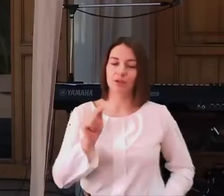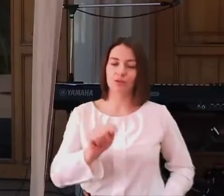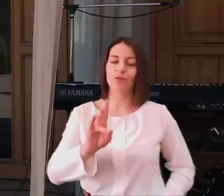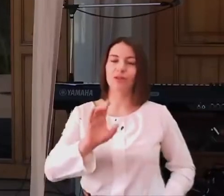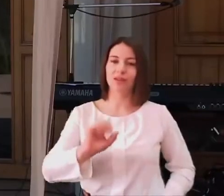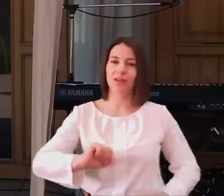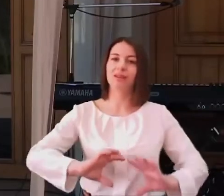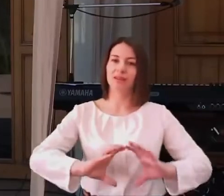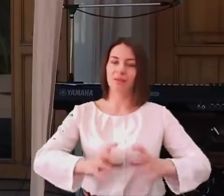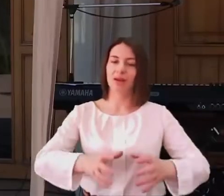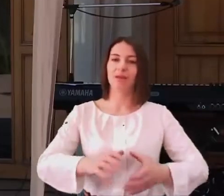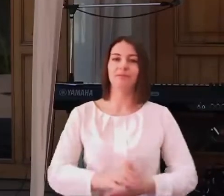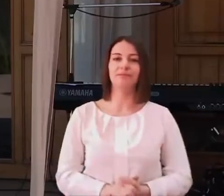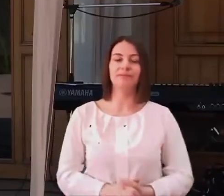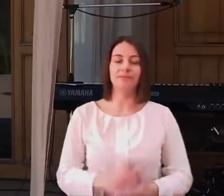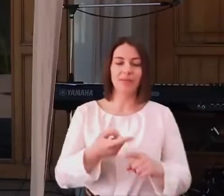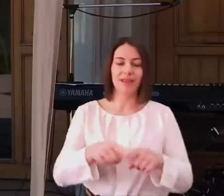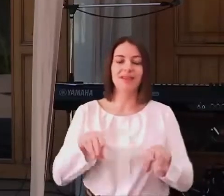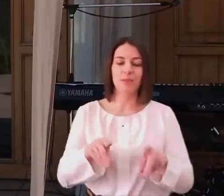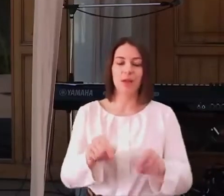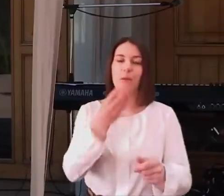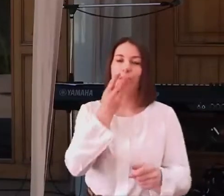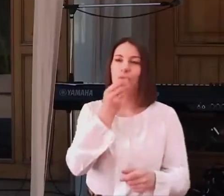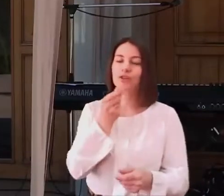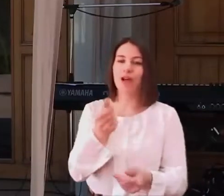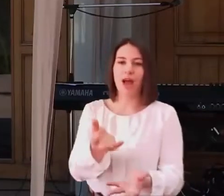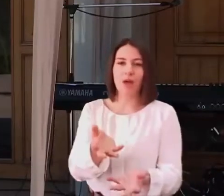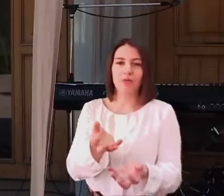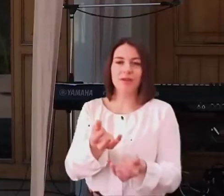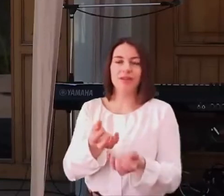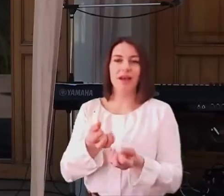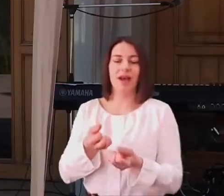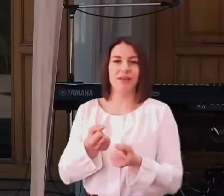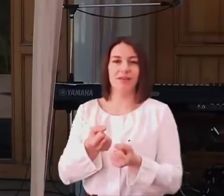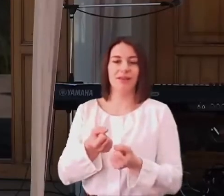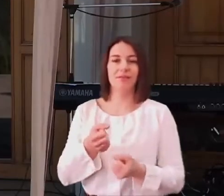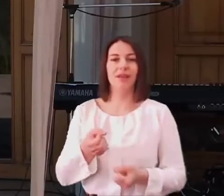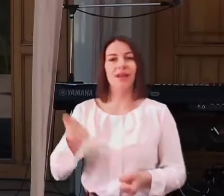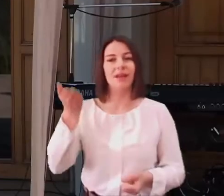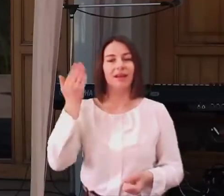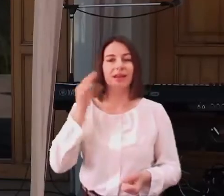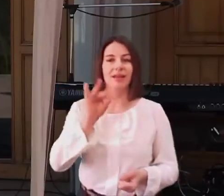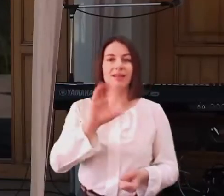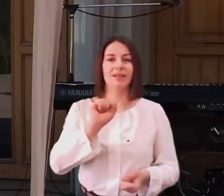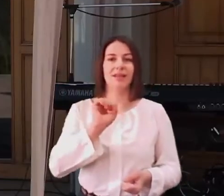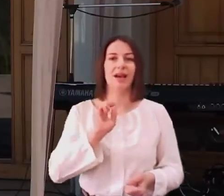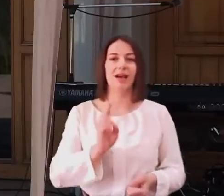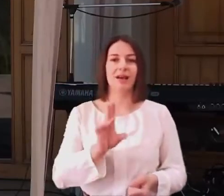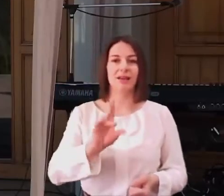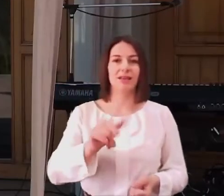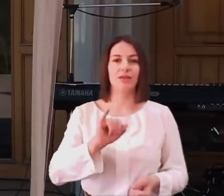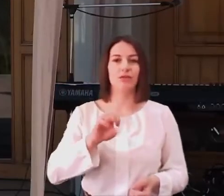здесь, на нашей земле. Эта земля нас как бы притягивает. Когда-то Исаак Ньютон на склоне лет рассказывал о том, как он